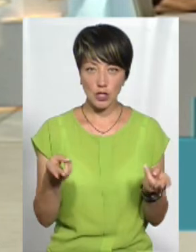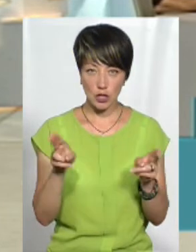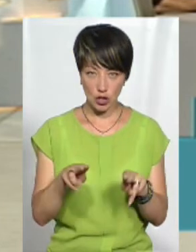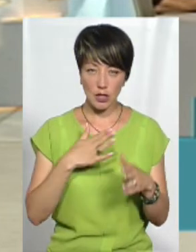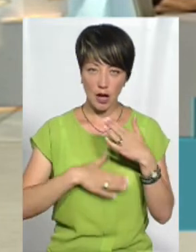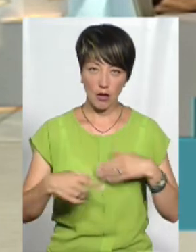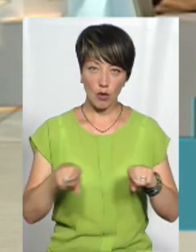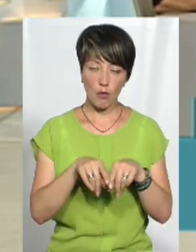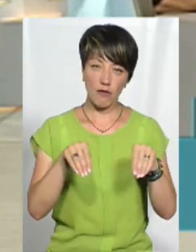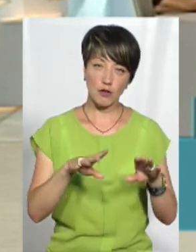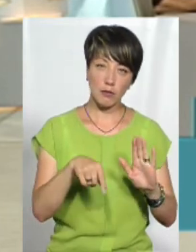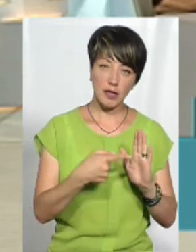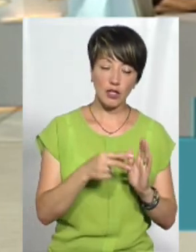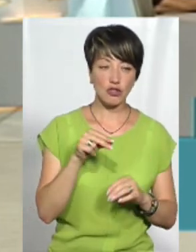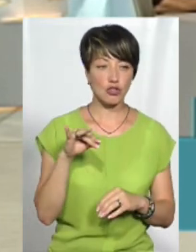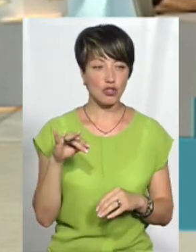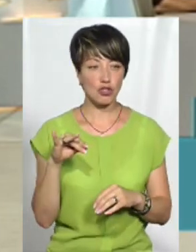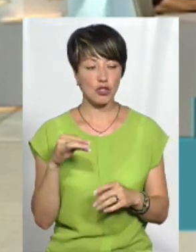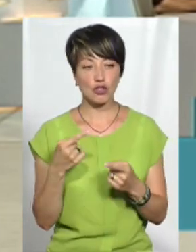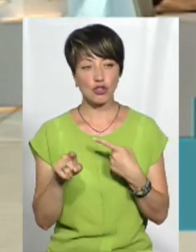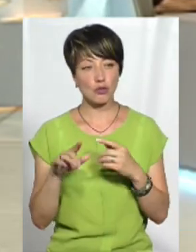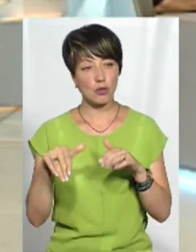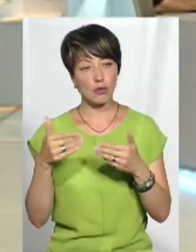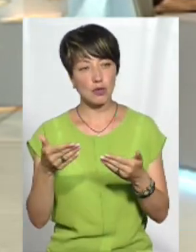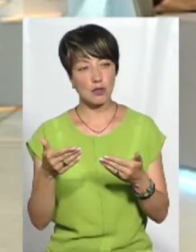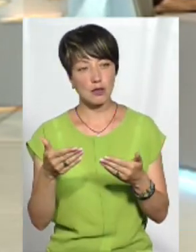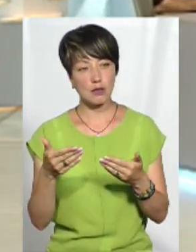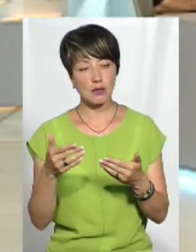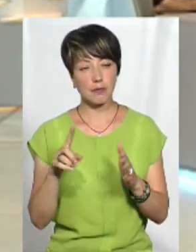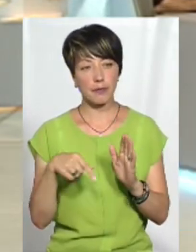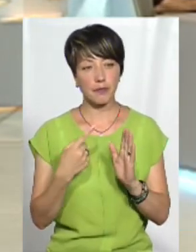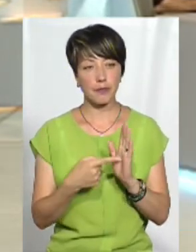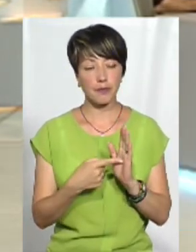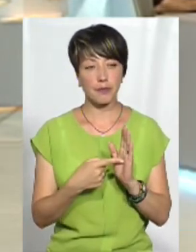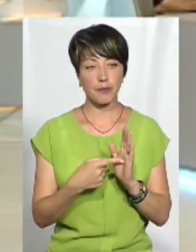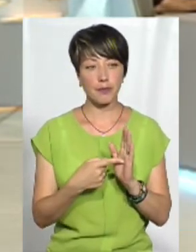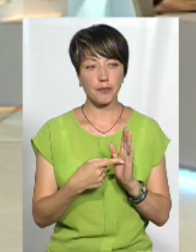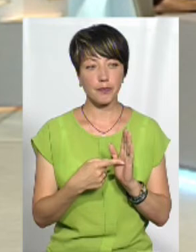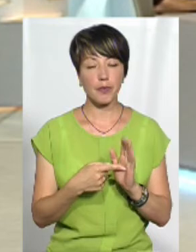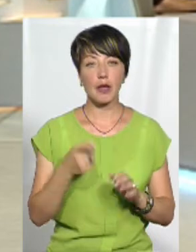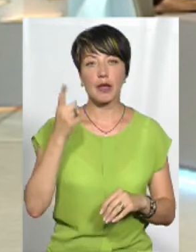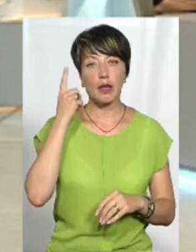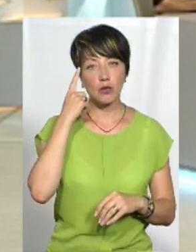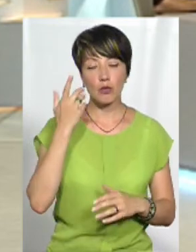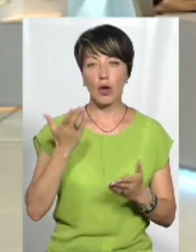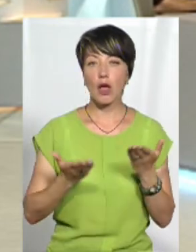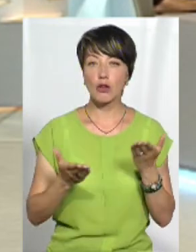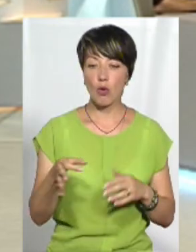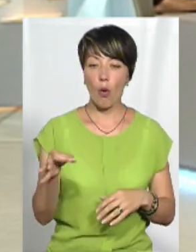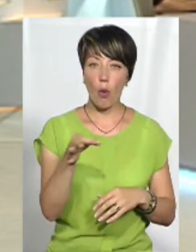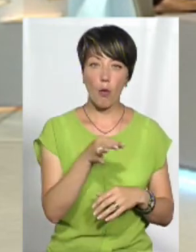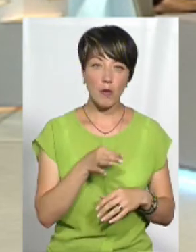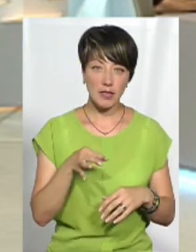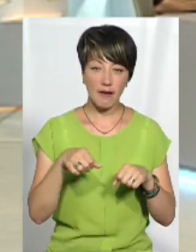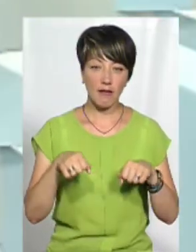раді такому вирішенню питання, чи є якісь інші пропозиції? Я думаю, якщо обласна влада піде на